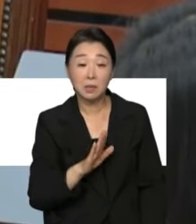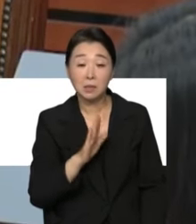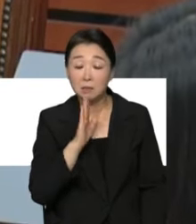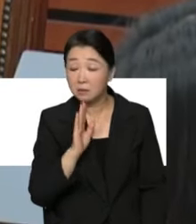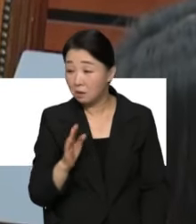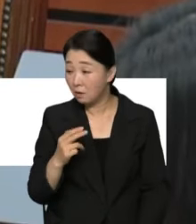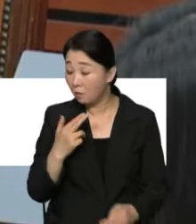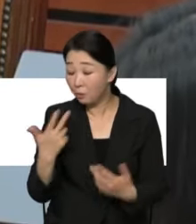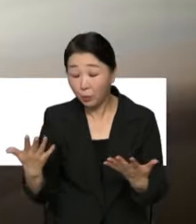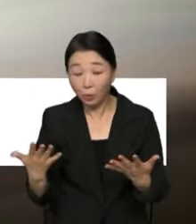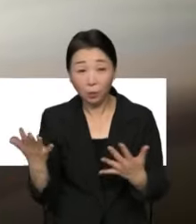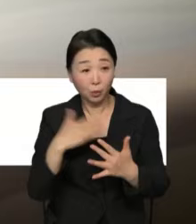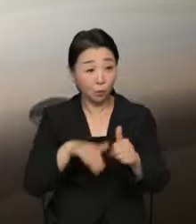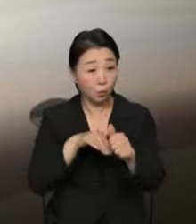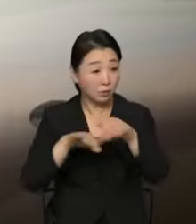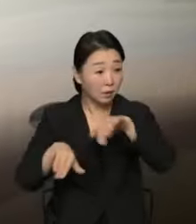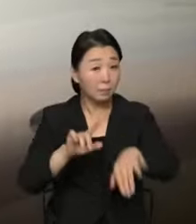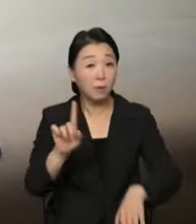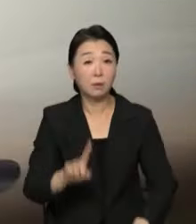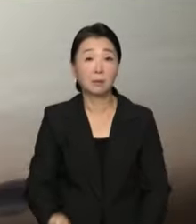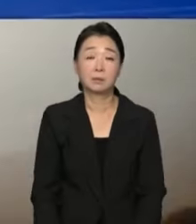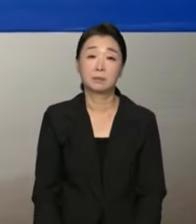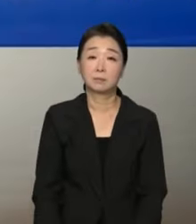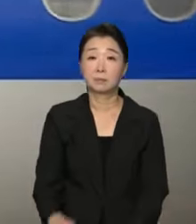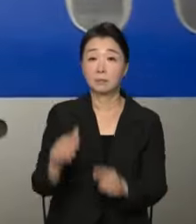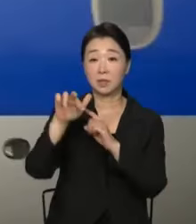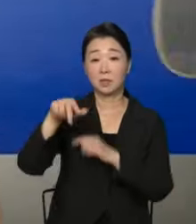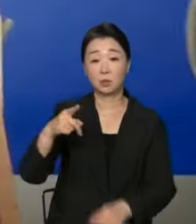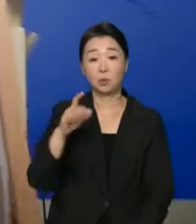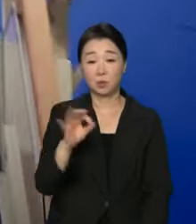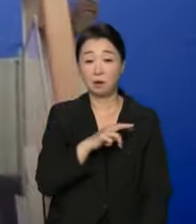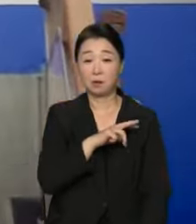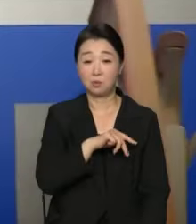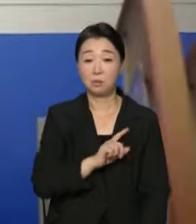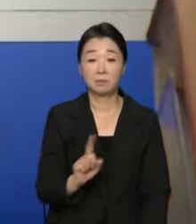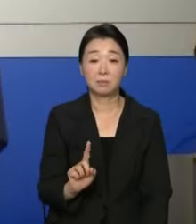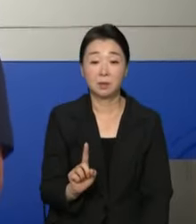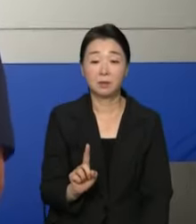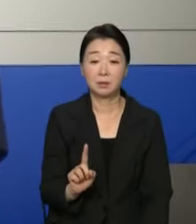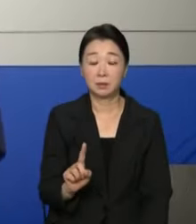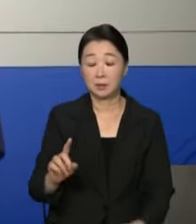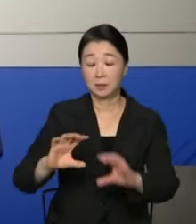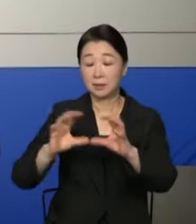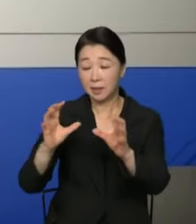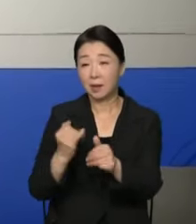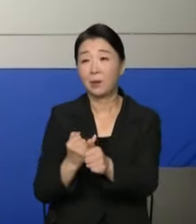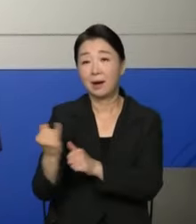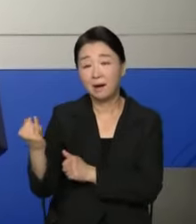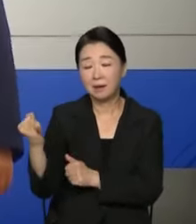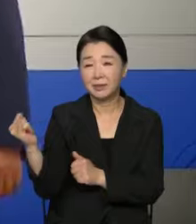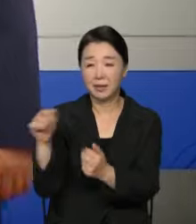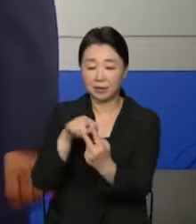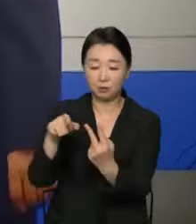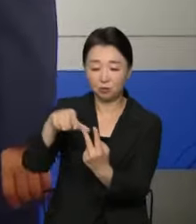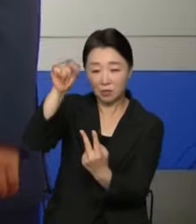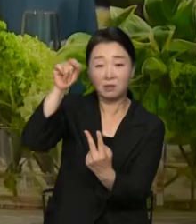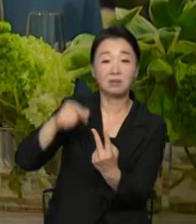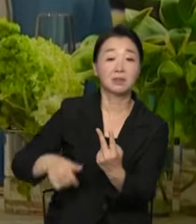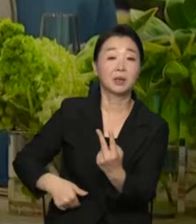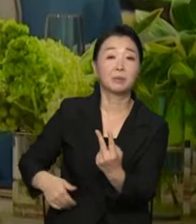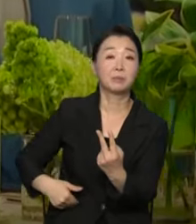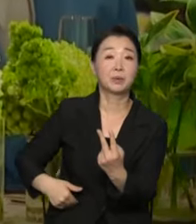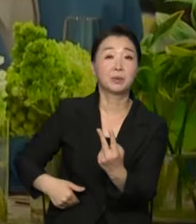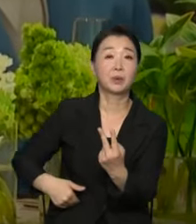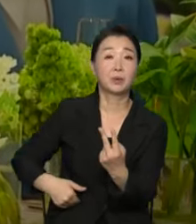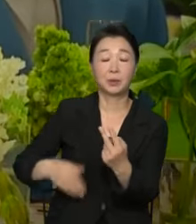아니 공천 개입이라뇨. 이소영 민주당 의원은 윤석열 대통령이 나라와 아내 어느 하나를 선택해야 한다는 내용의